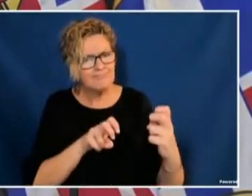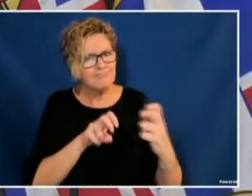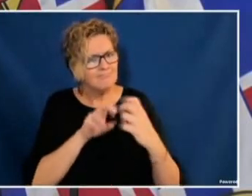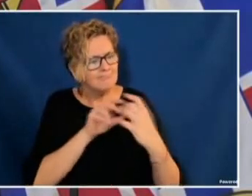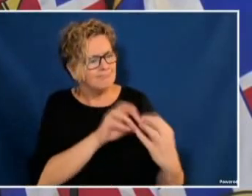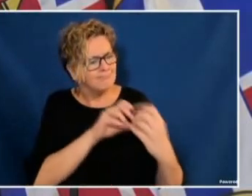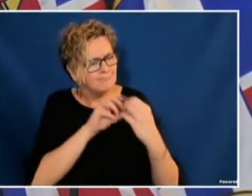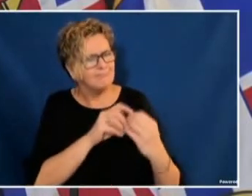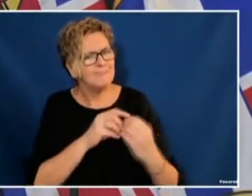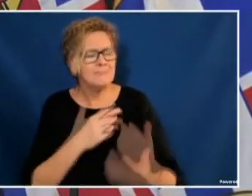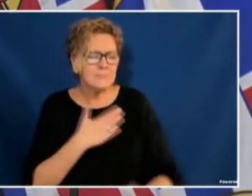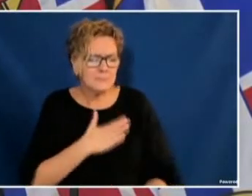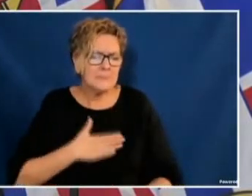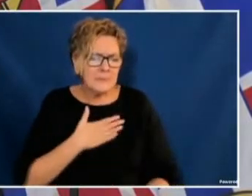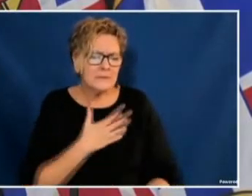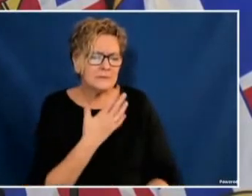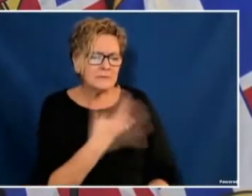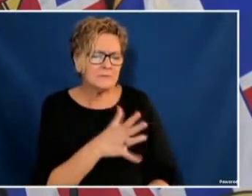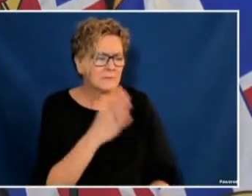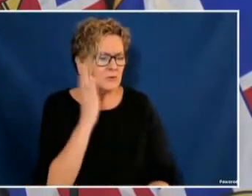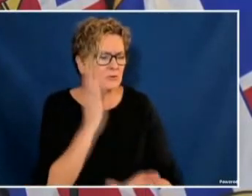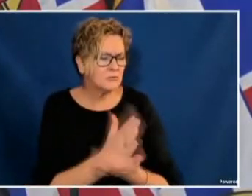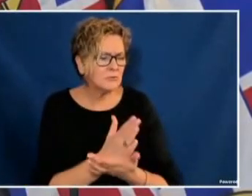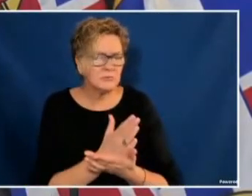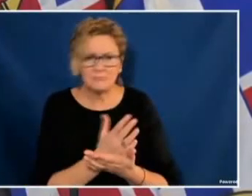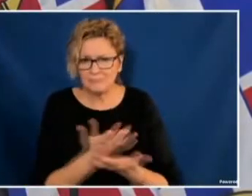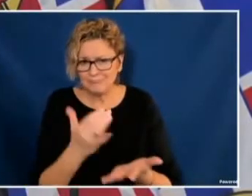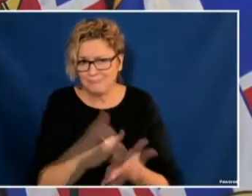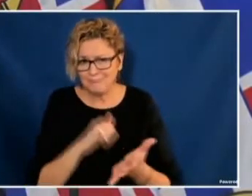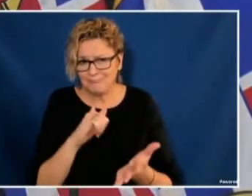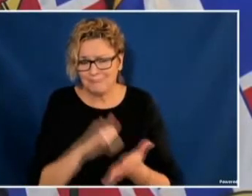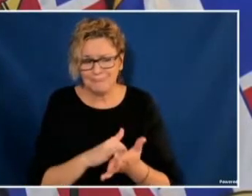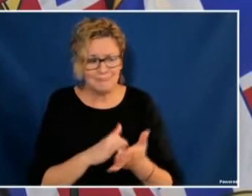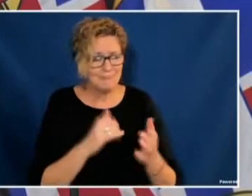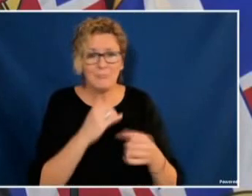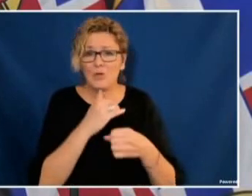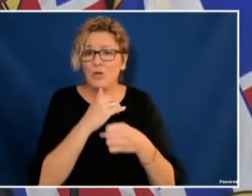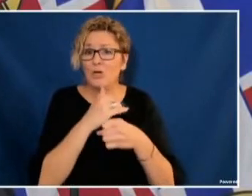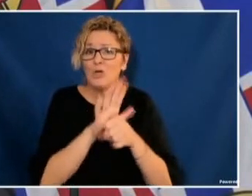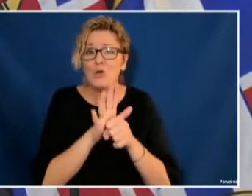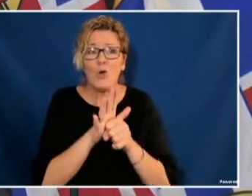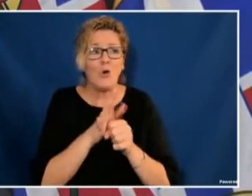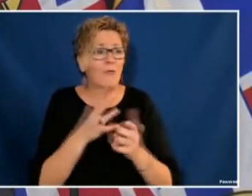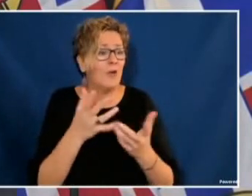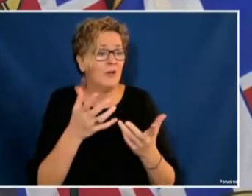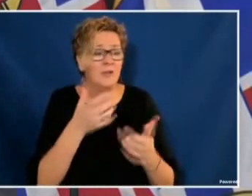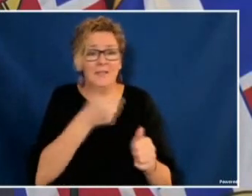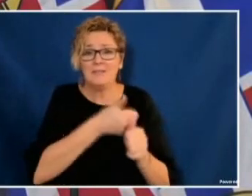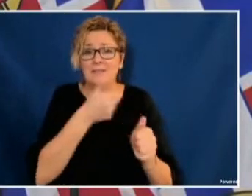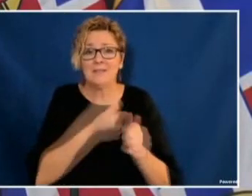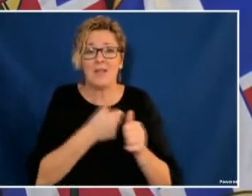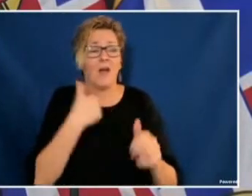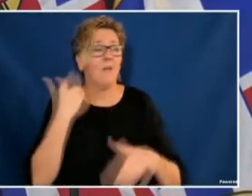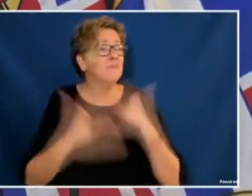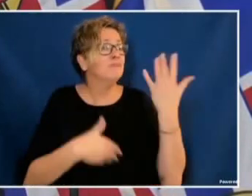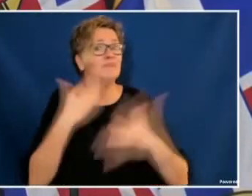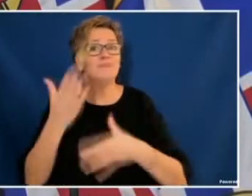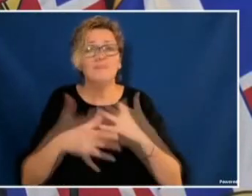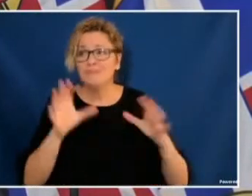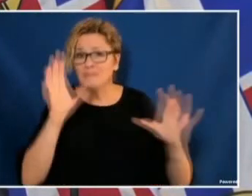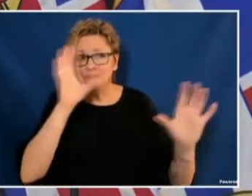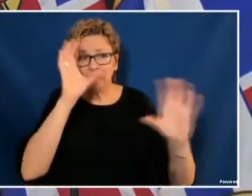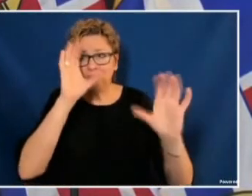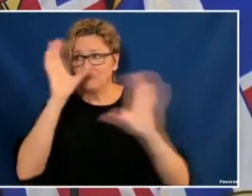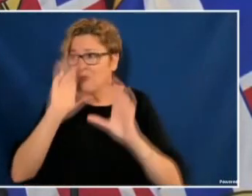effort everybody is making, which is extraordinary. But we need everyone to be part of it. When in doubt, just rule it